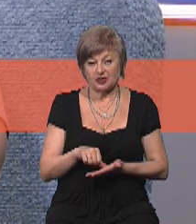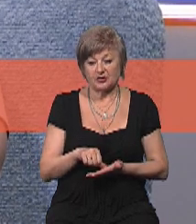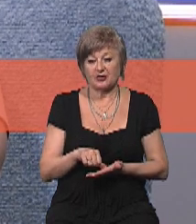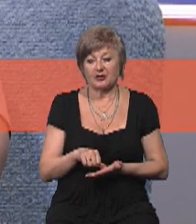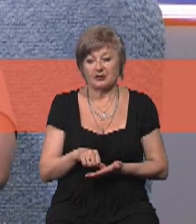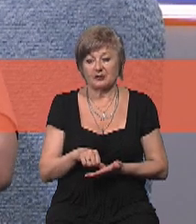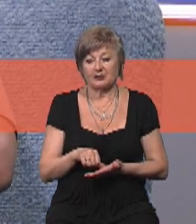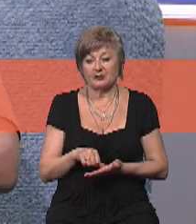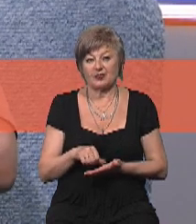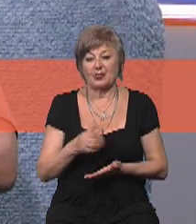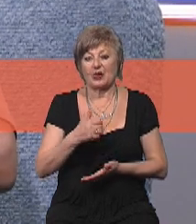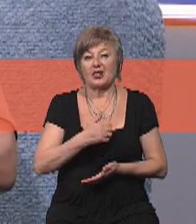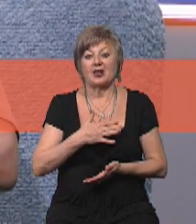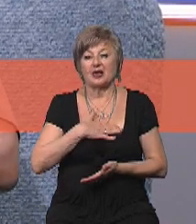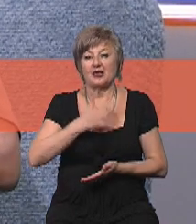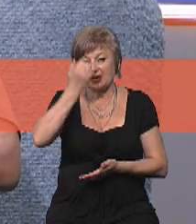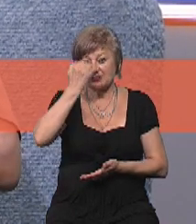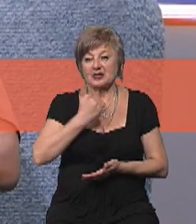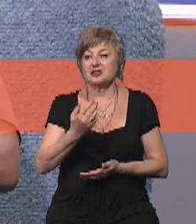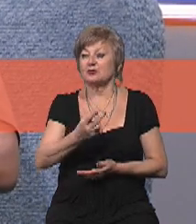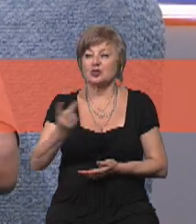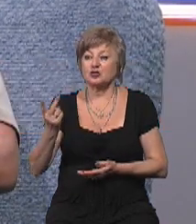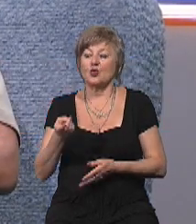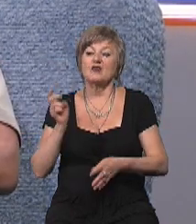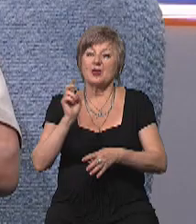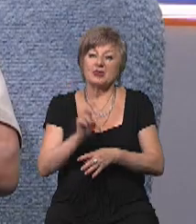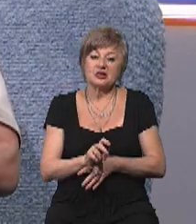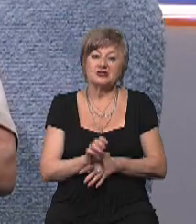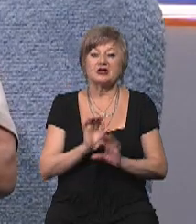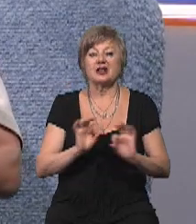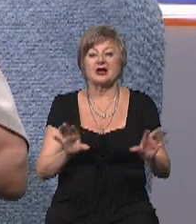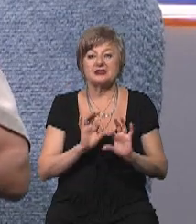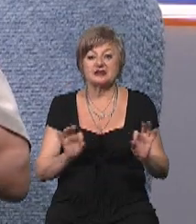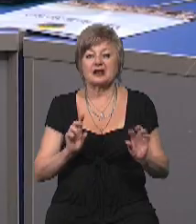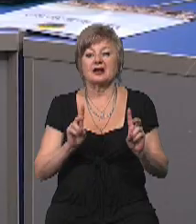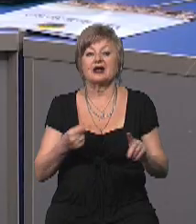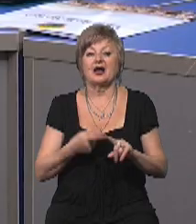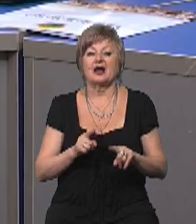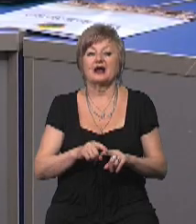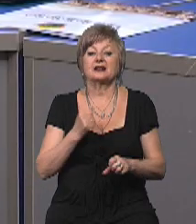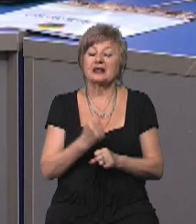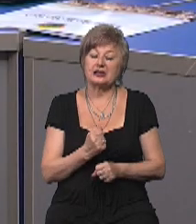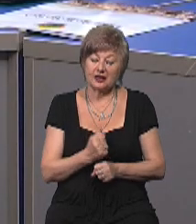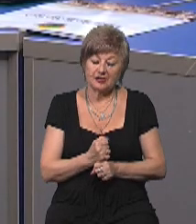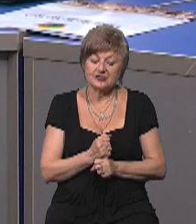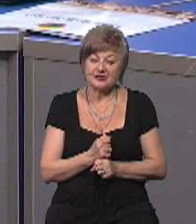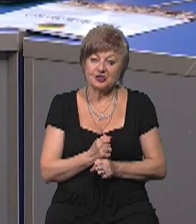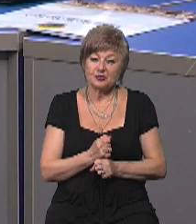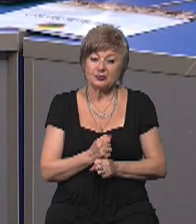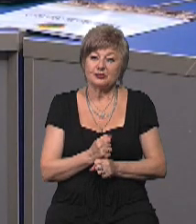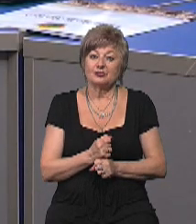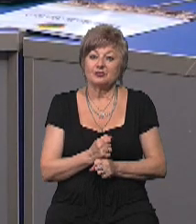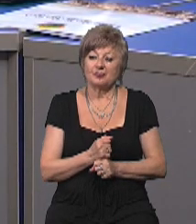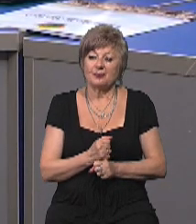я дуже дякую, що ви сьогодні прийшли, розказали, як, що робиться. І,